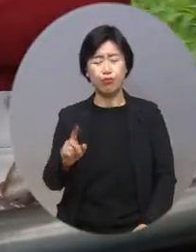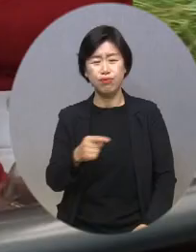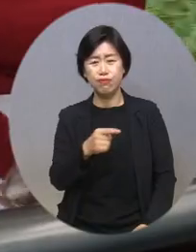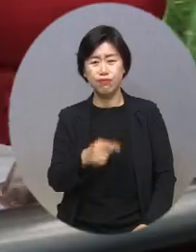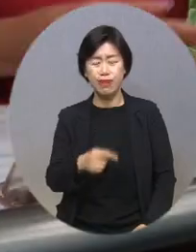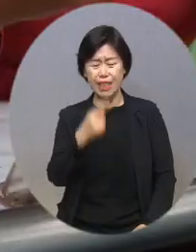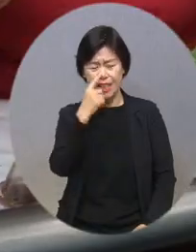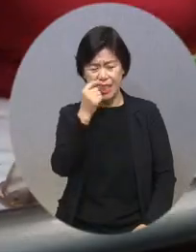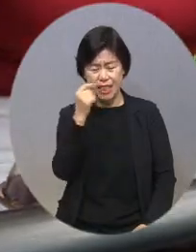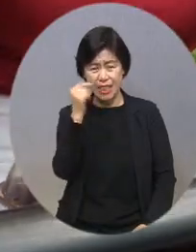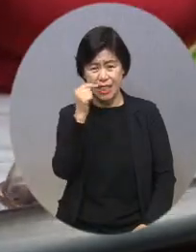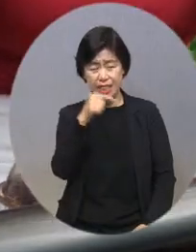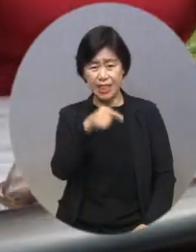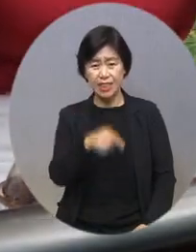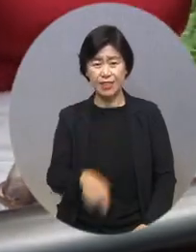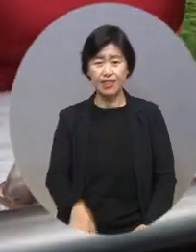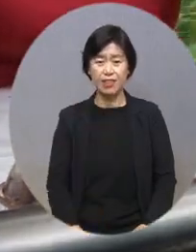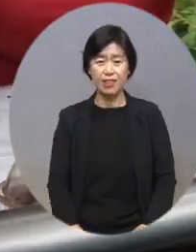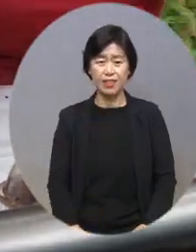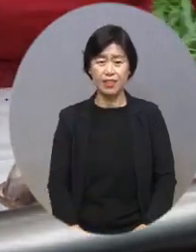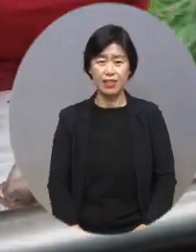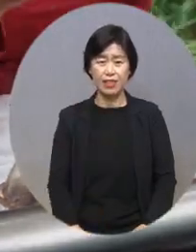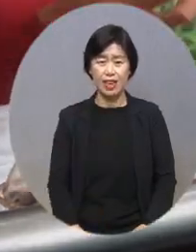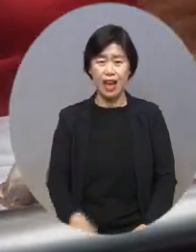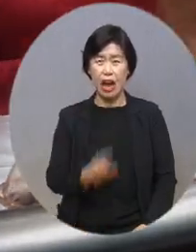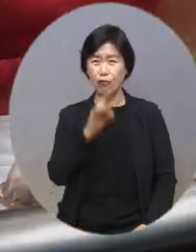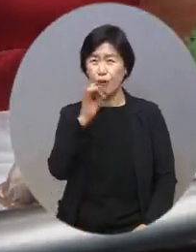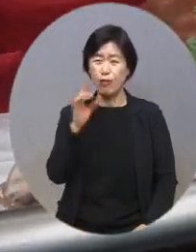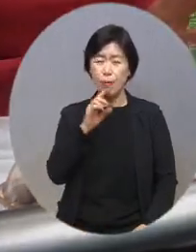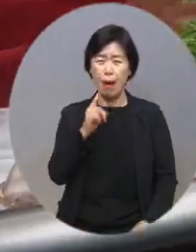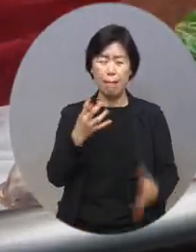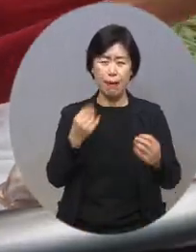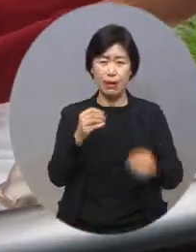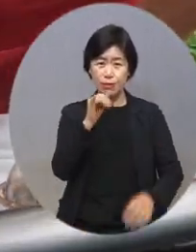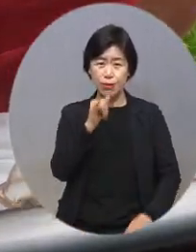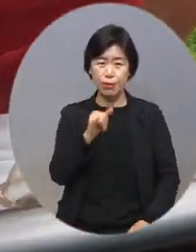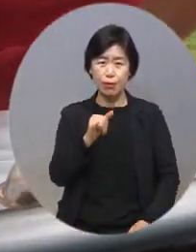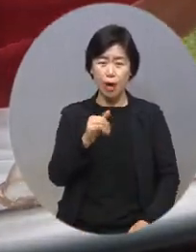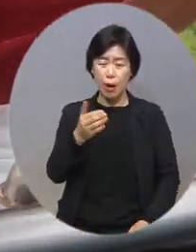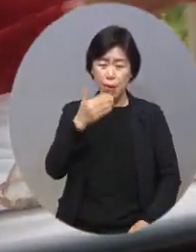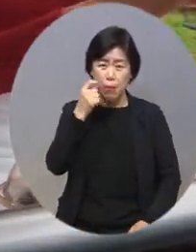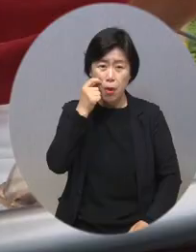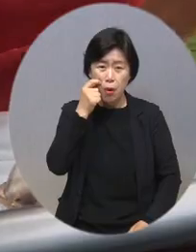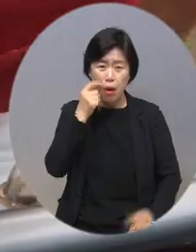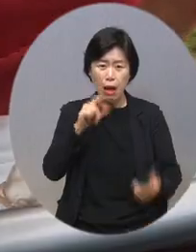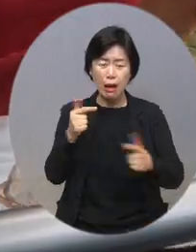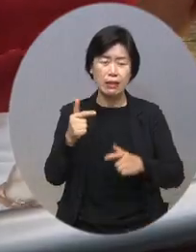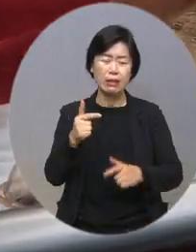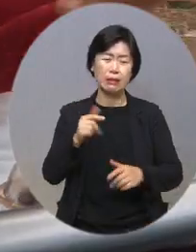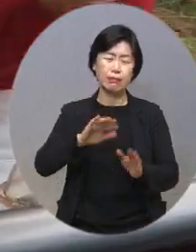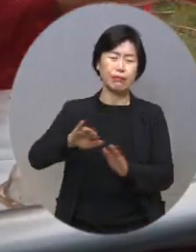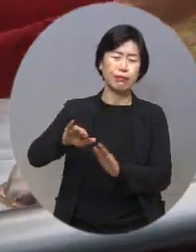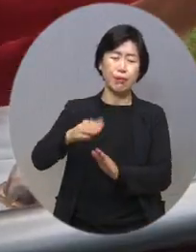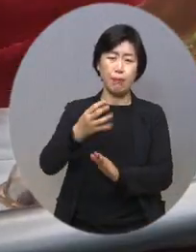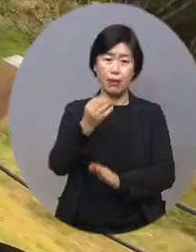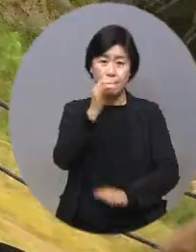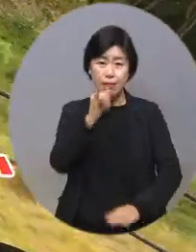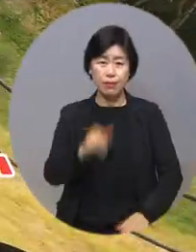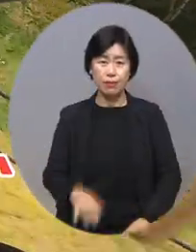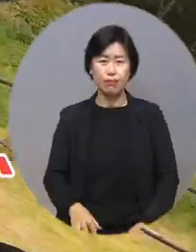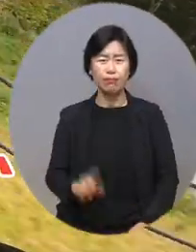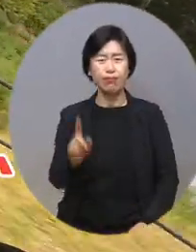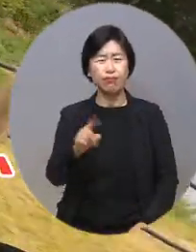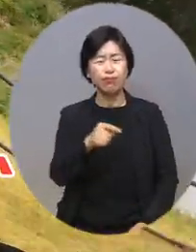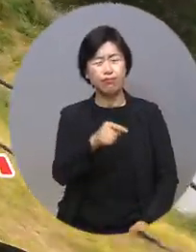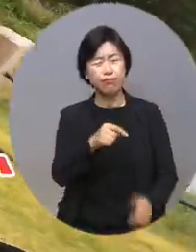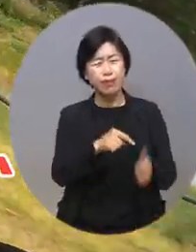까칠남. 까칠하고 안 오빠, 되는 거 많고. 내가 닦아줄게요. 못 먹는 거 많고. 응, 맞아. 의외로 못 먹는 거 많고. 벌칙 죄다 다 내가 먹고.